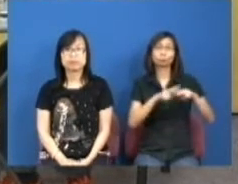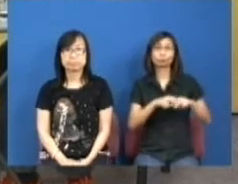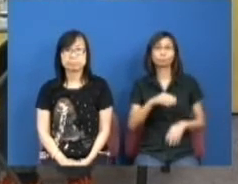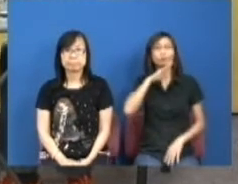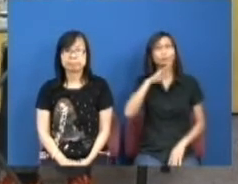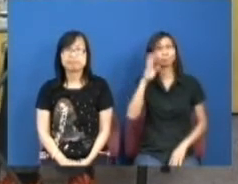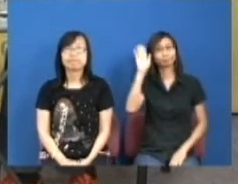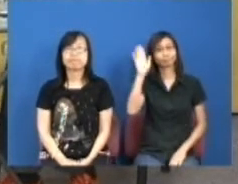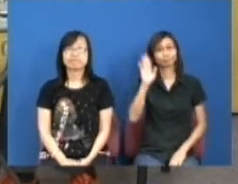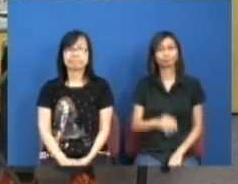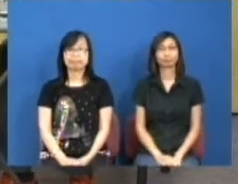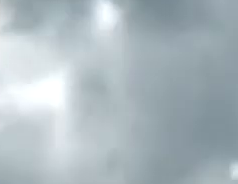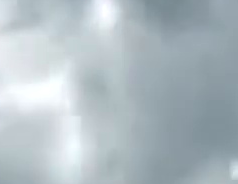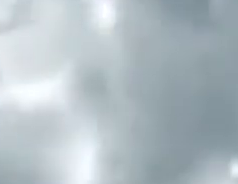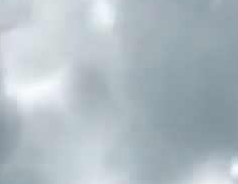兒見了。